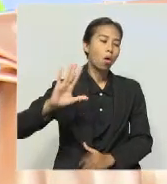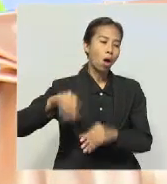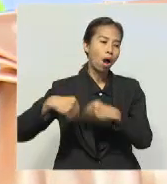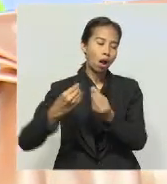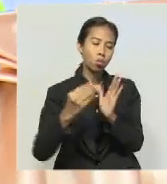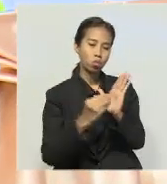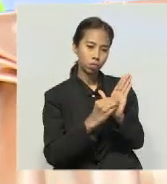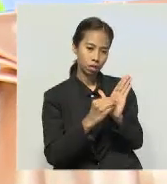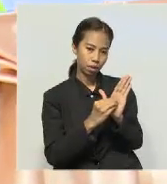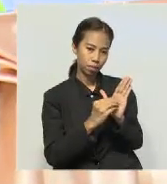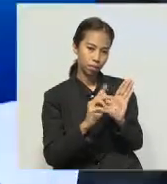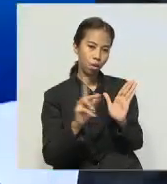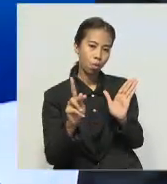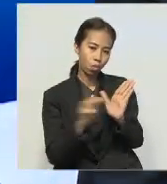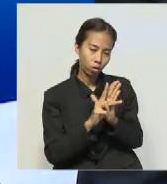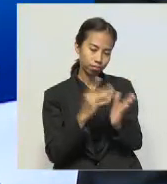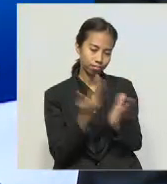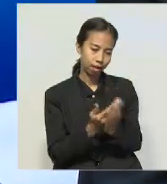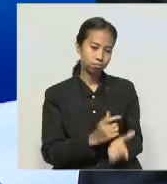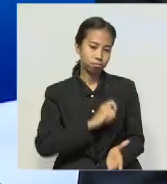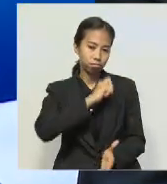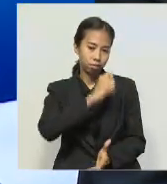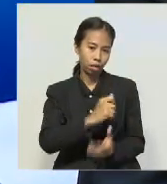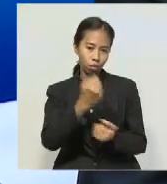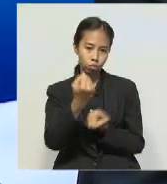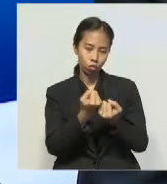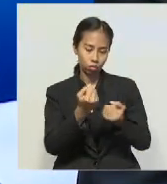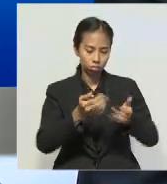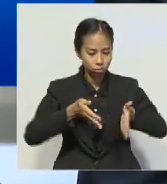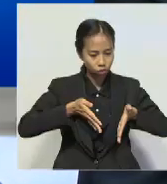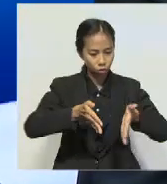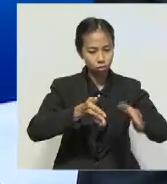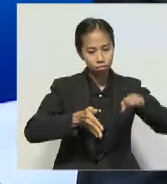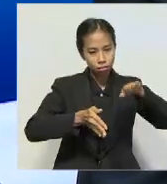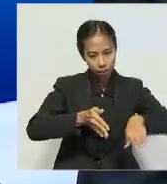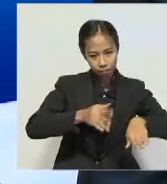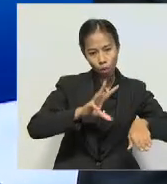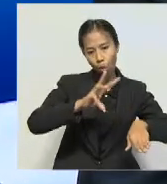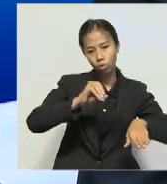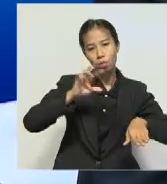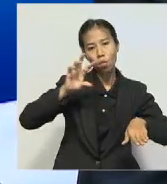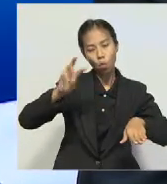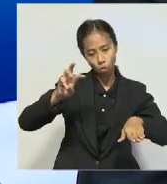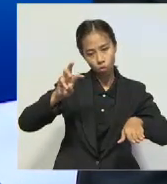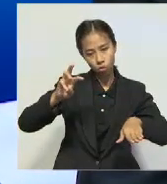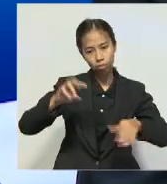านครออกกฎการเก็บค่าธรรมเนียมจอดรถบนถนน66สายทั่วกรุงเทพมหาน